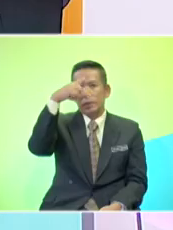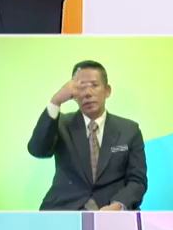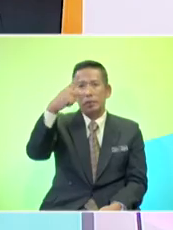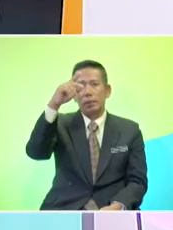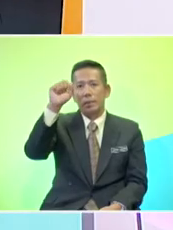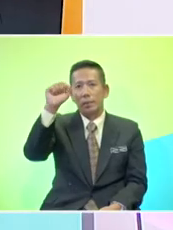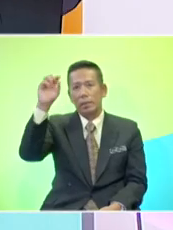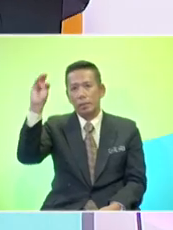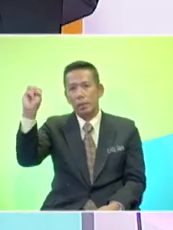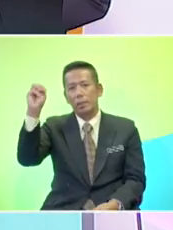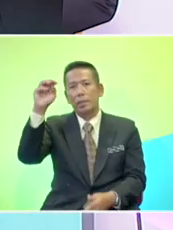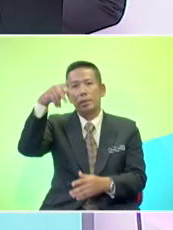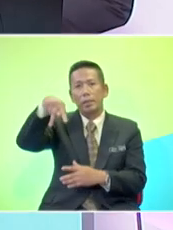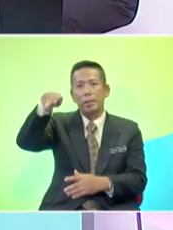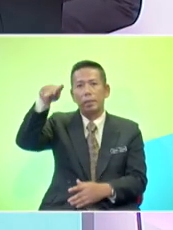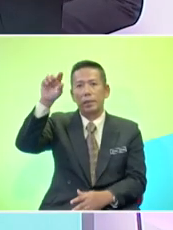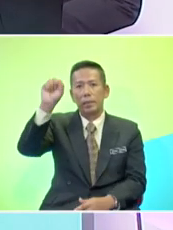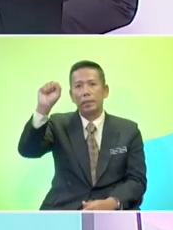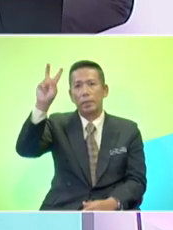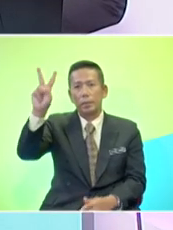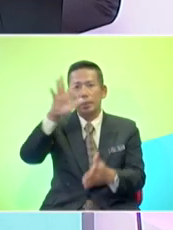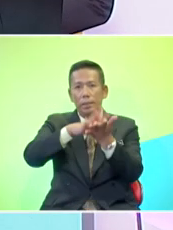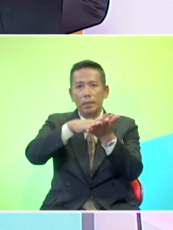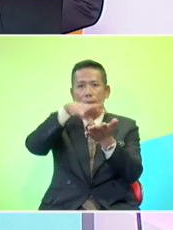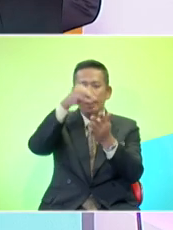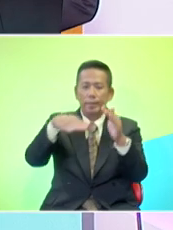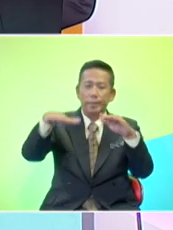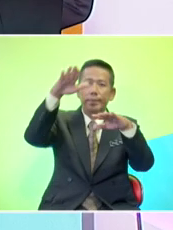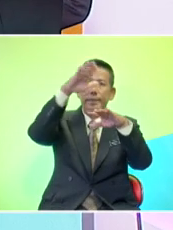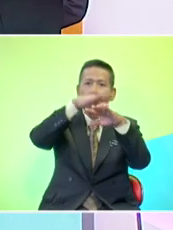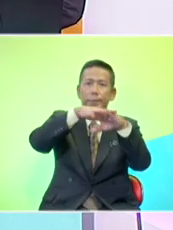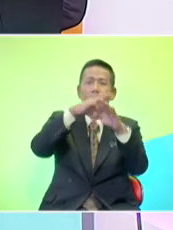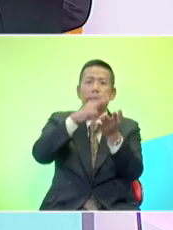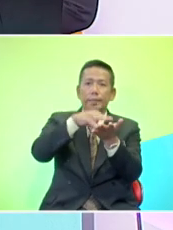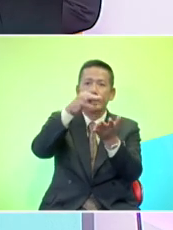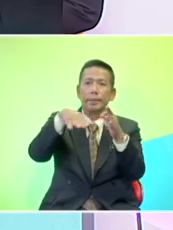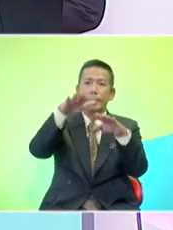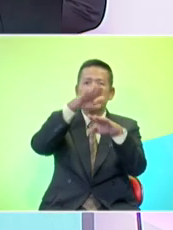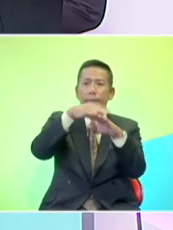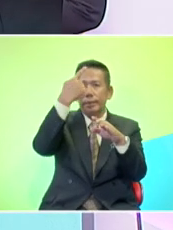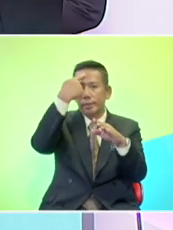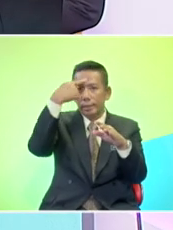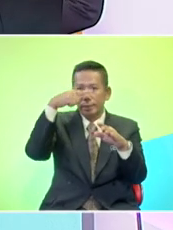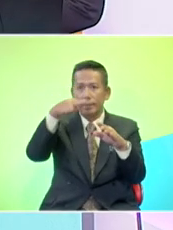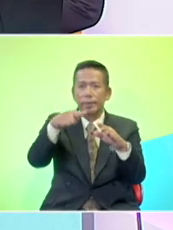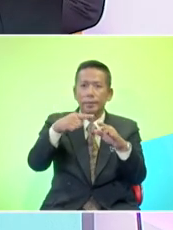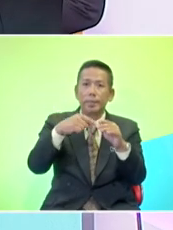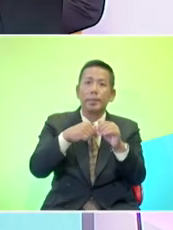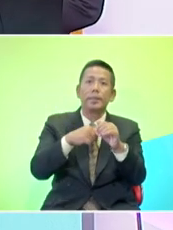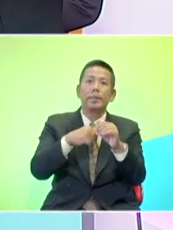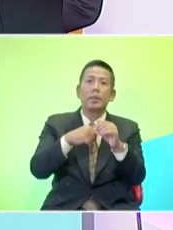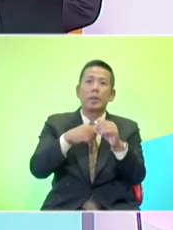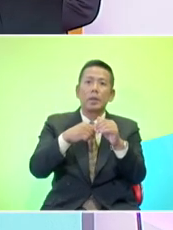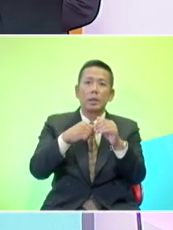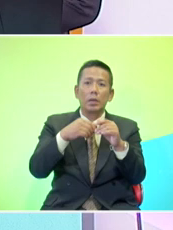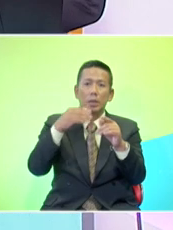Sekolah Menengah Oke peringkat menengah atas adalah untuk mempertingkatkan potensi murid ke arah penjagaan modal insan yang holistik